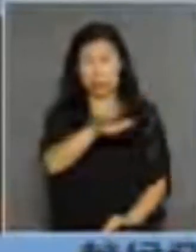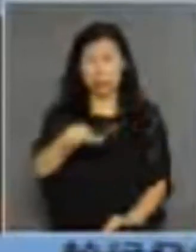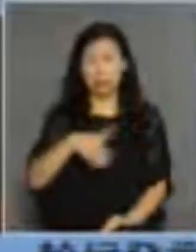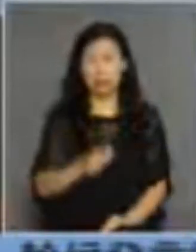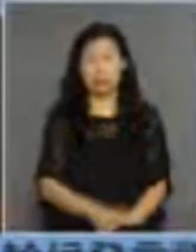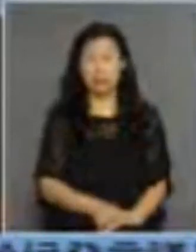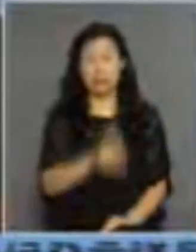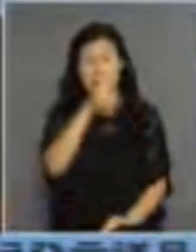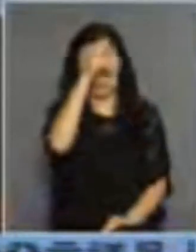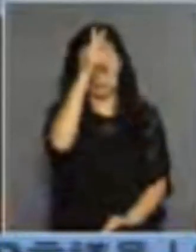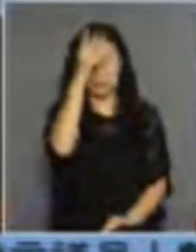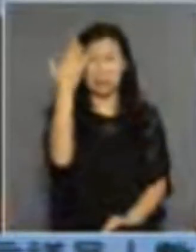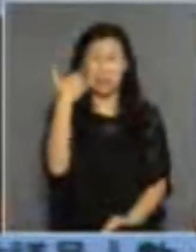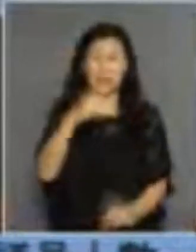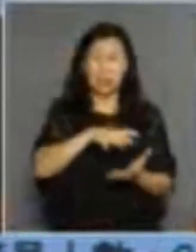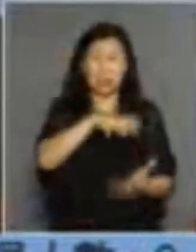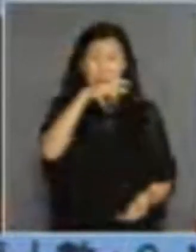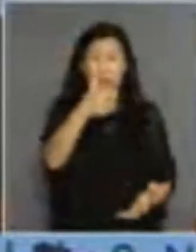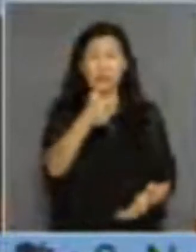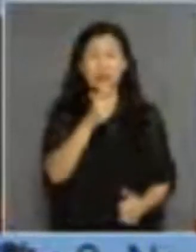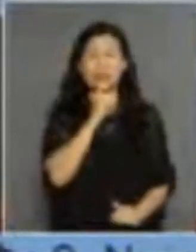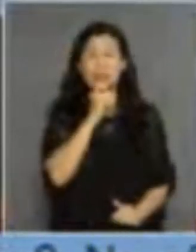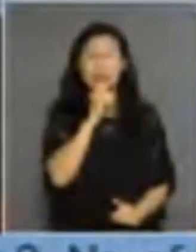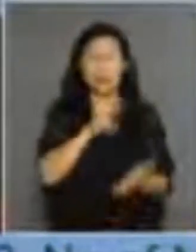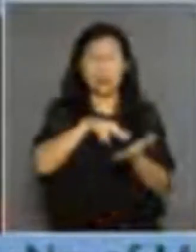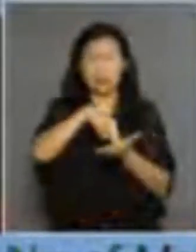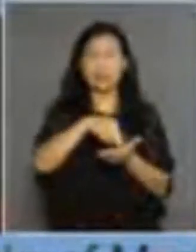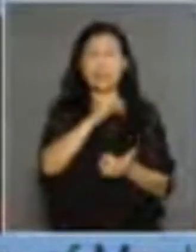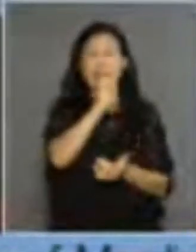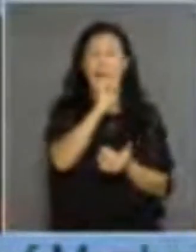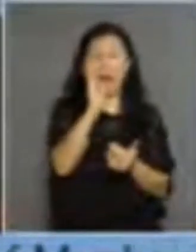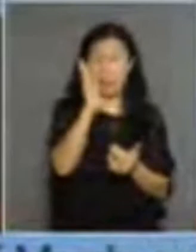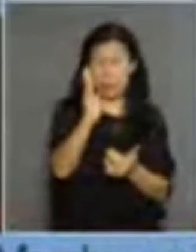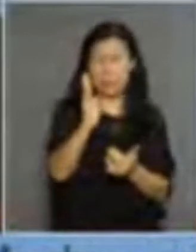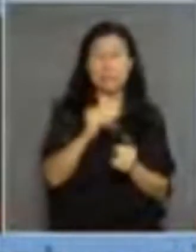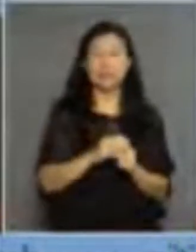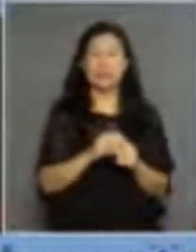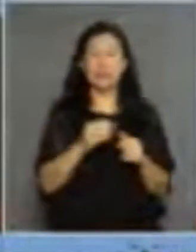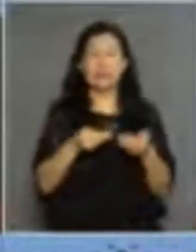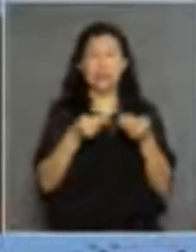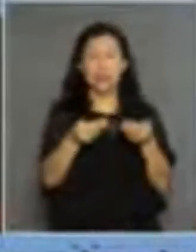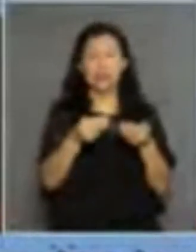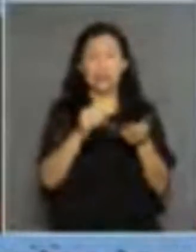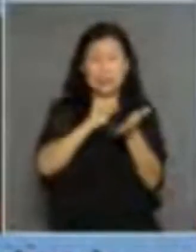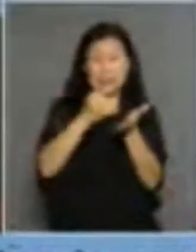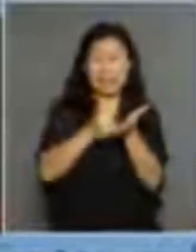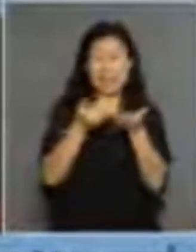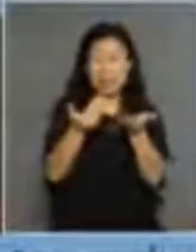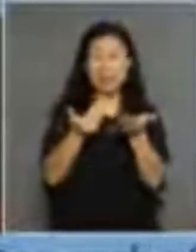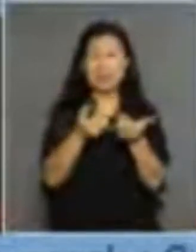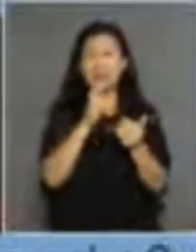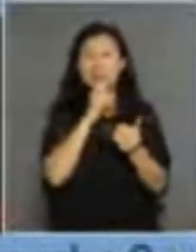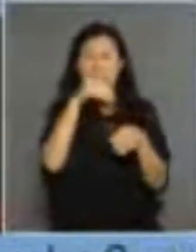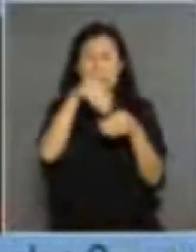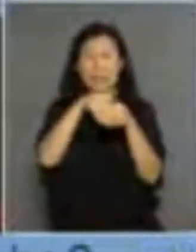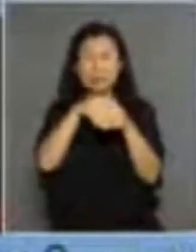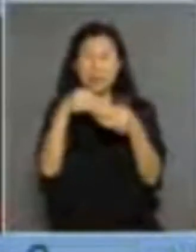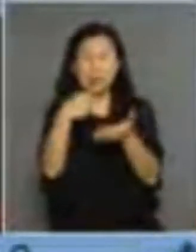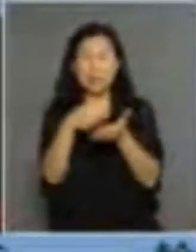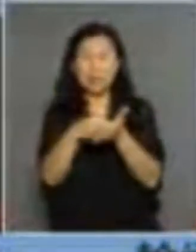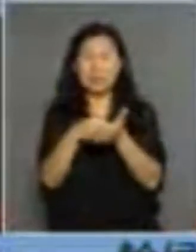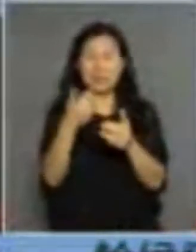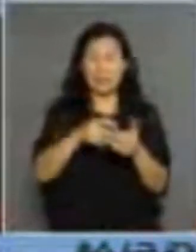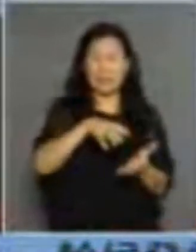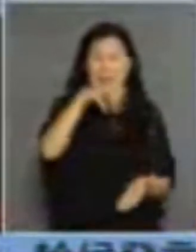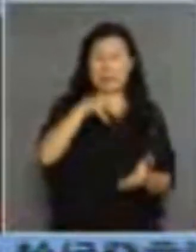我哋嘅政府多錢多到要設立 I bond， 俾翻五厘息嗰啲人話冇地方投資。我哋多錢到起